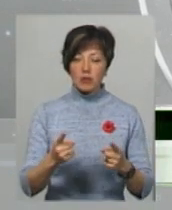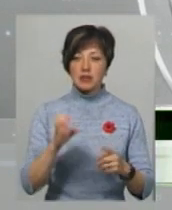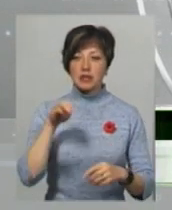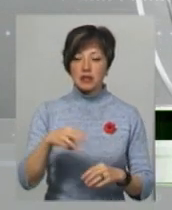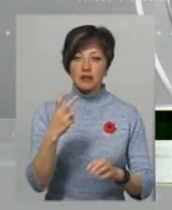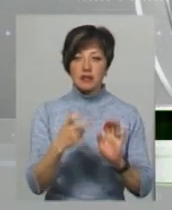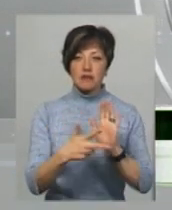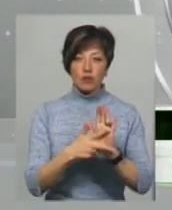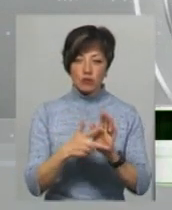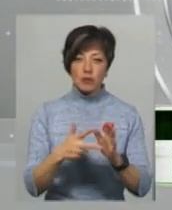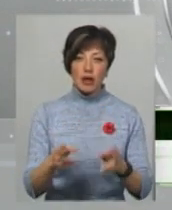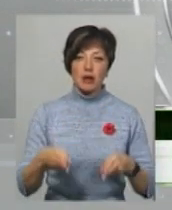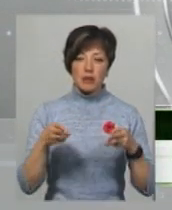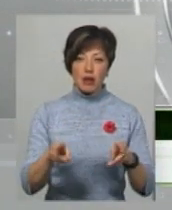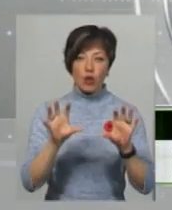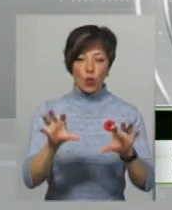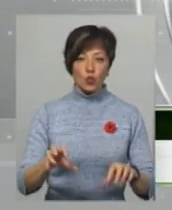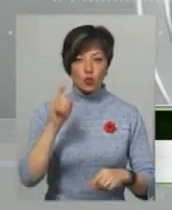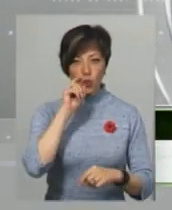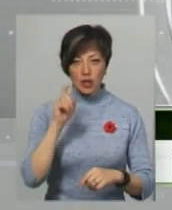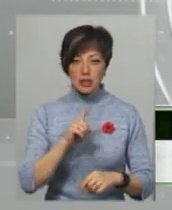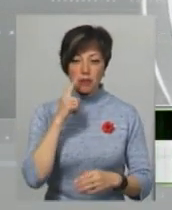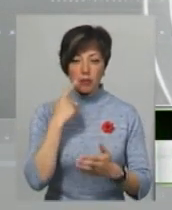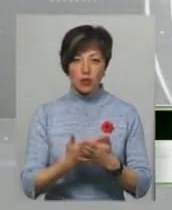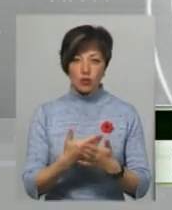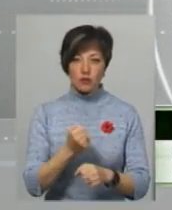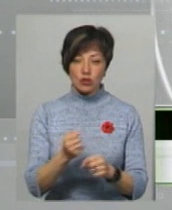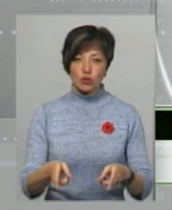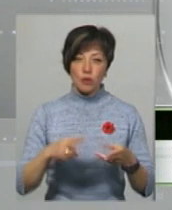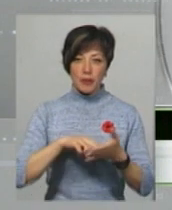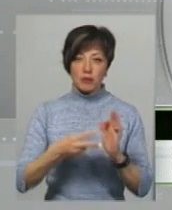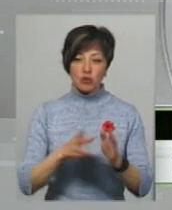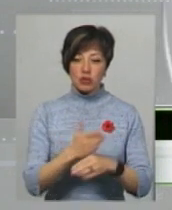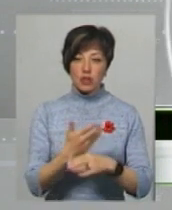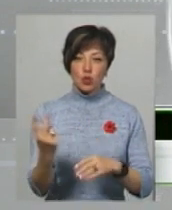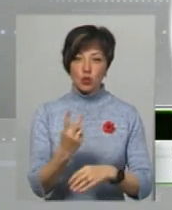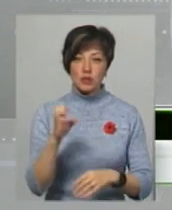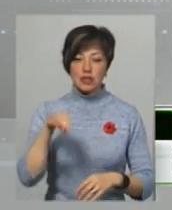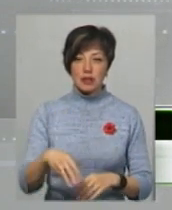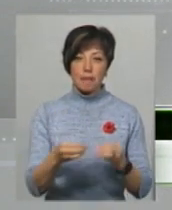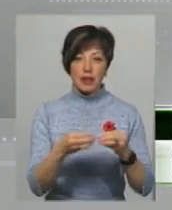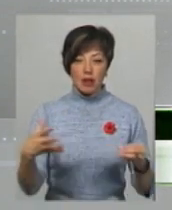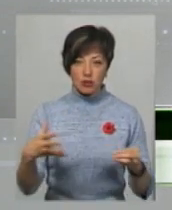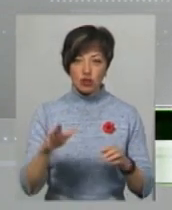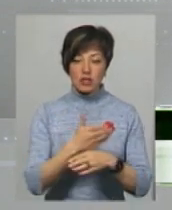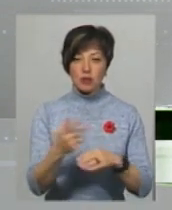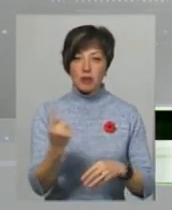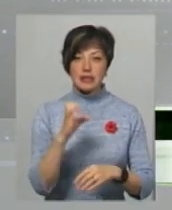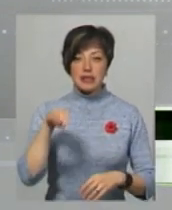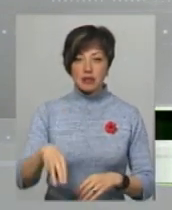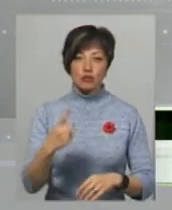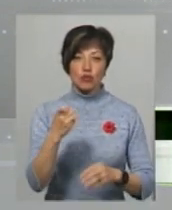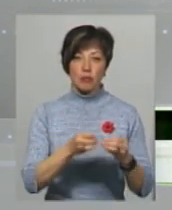Кримінального кодексу, як Кримінально-процесуального кодексу України за підозрою вчинення злочину, передбачено частиною 2 статті 15 та частиною 1